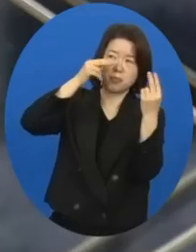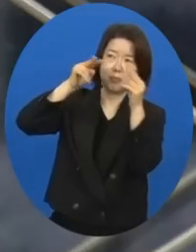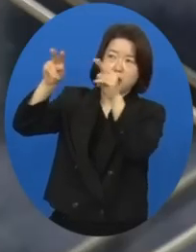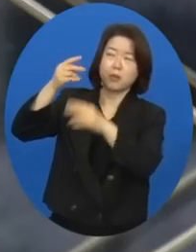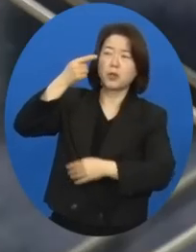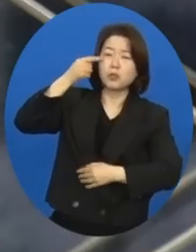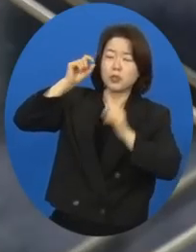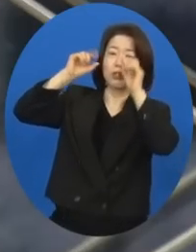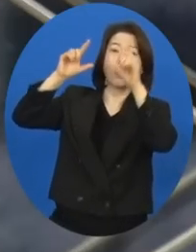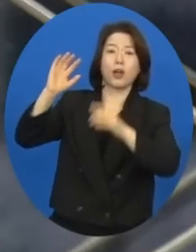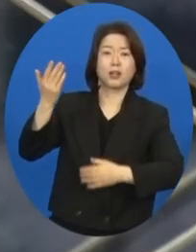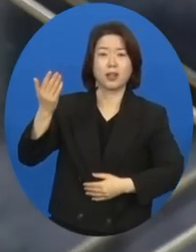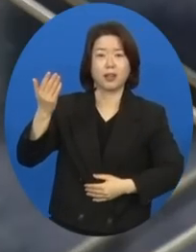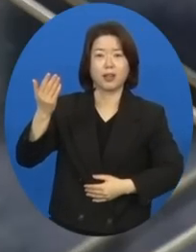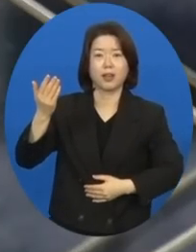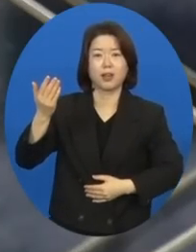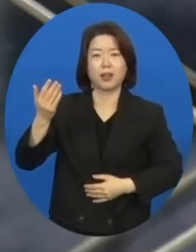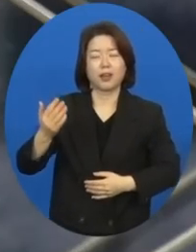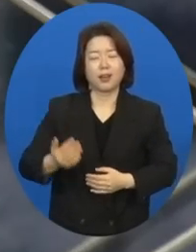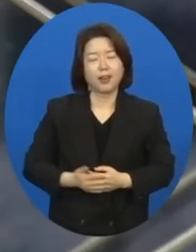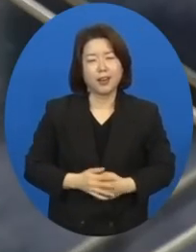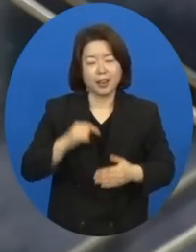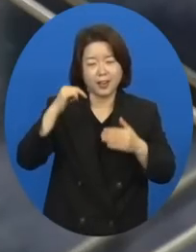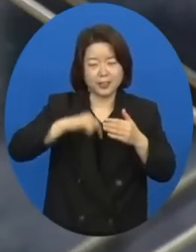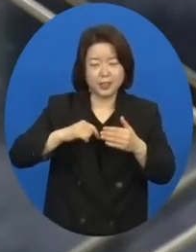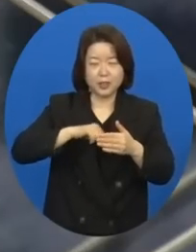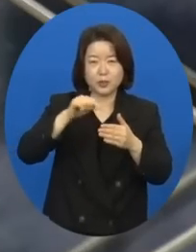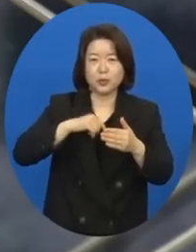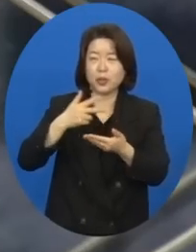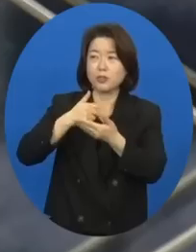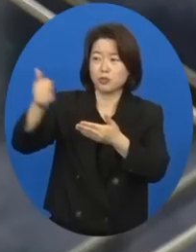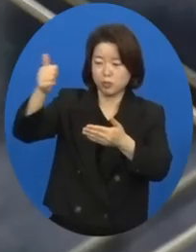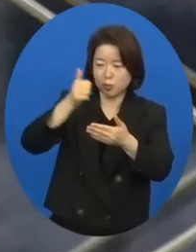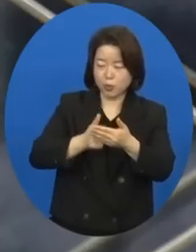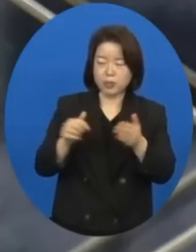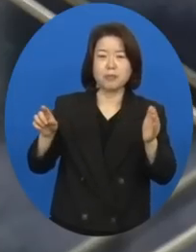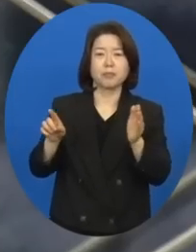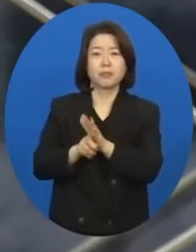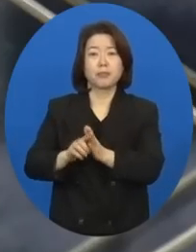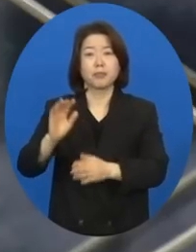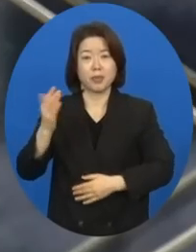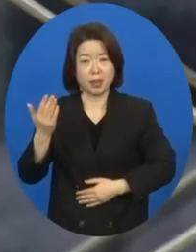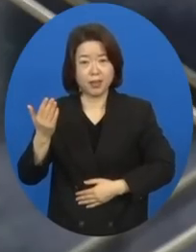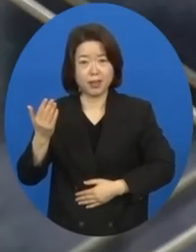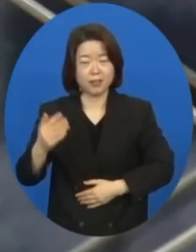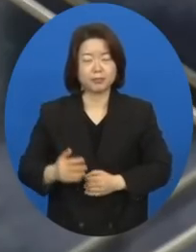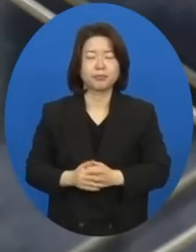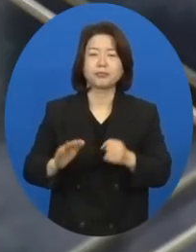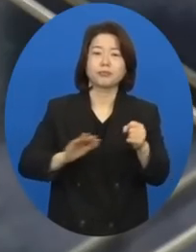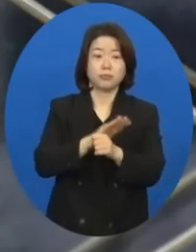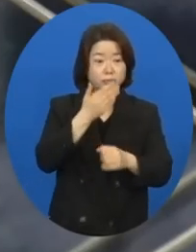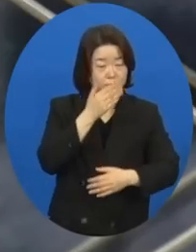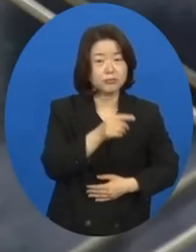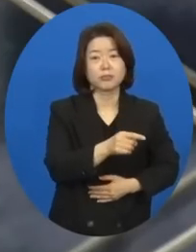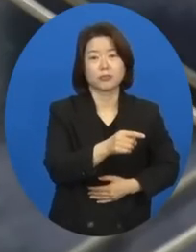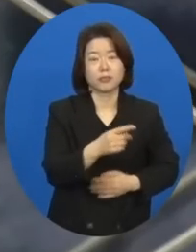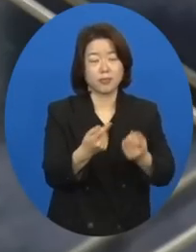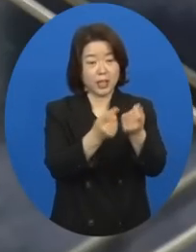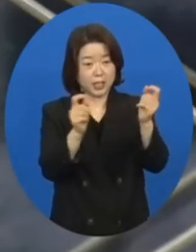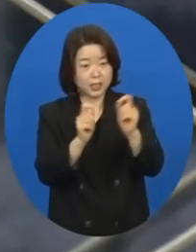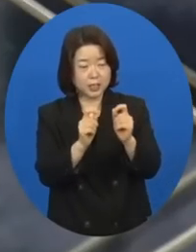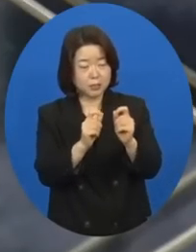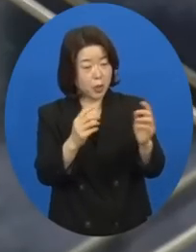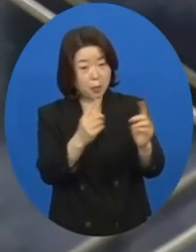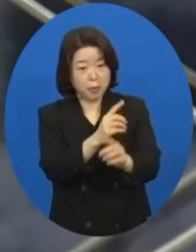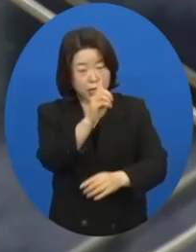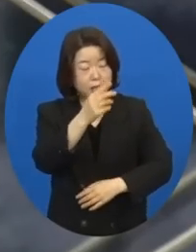것이구나. 정말 제 안에 그 주님이 계심이 믿어지니 사랑이 되어져요. 팀원들은 변화된